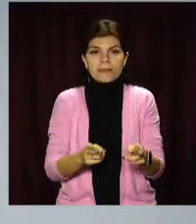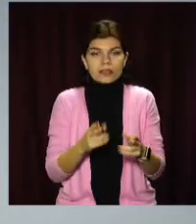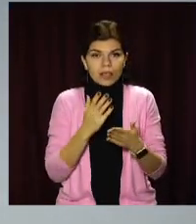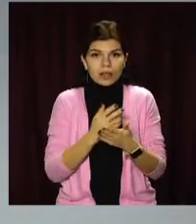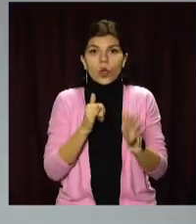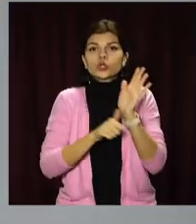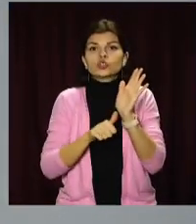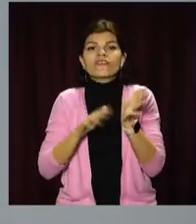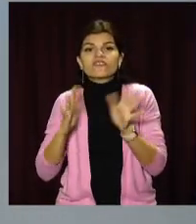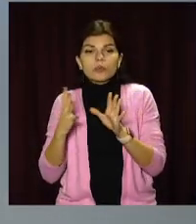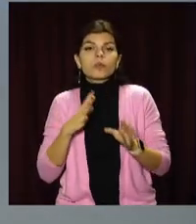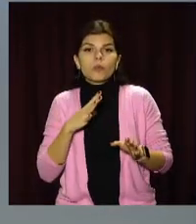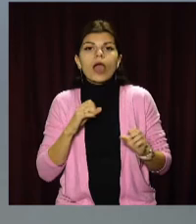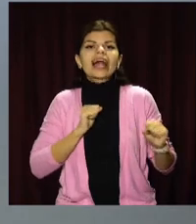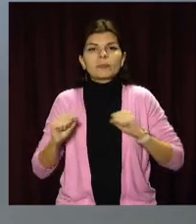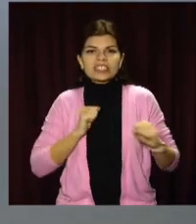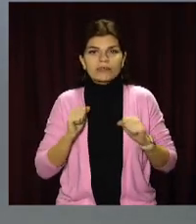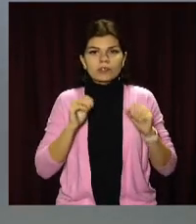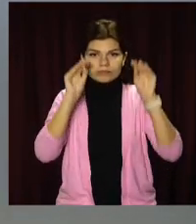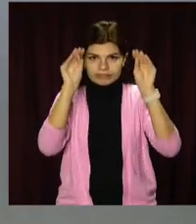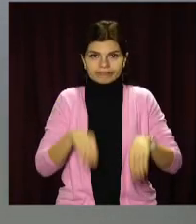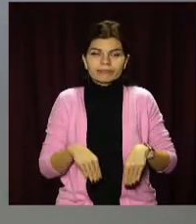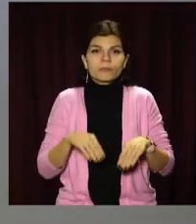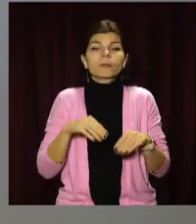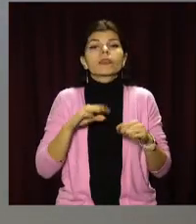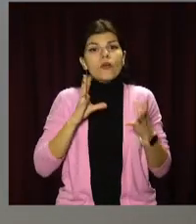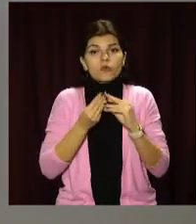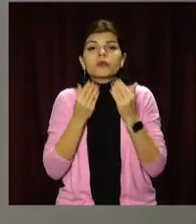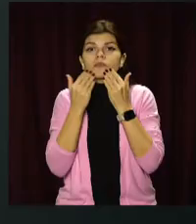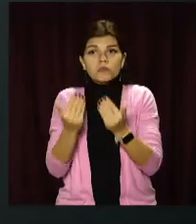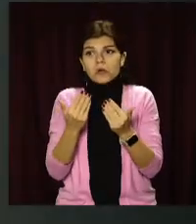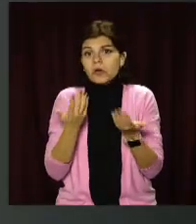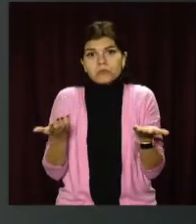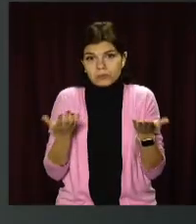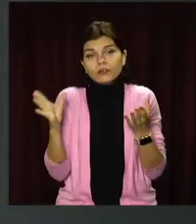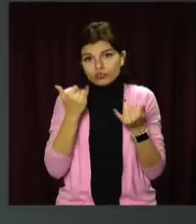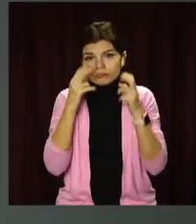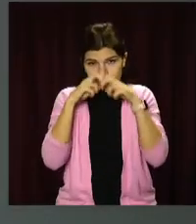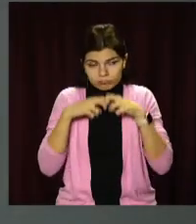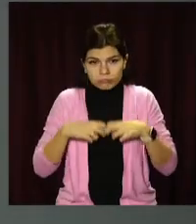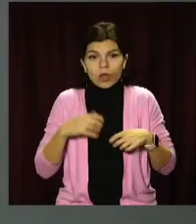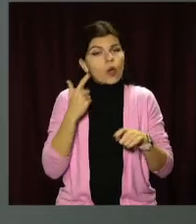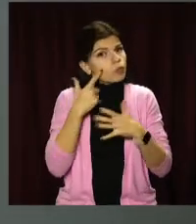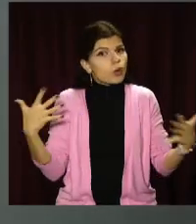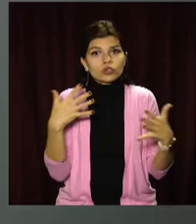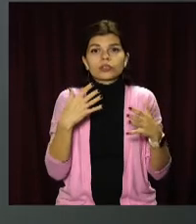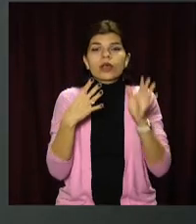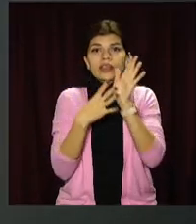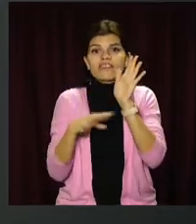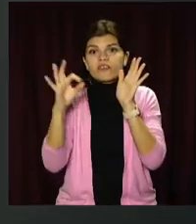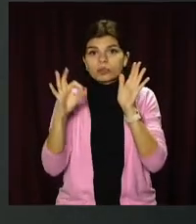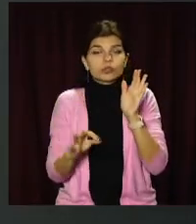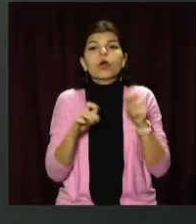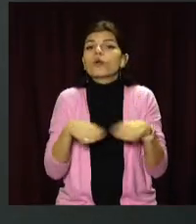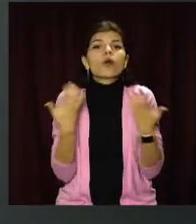у 6 випадках склали адміністративні протоколи. Решту звернень наразі перевіряють. Найбільше порушень –